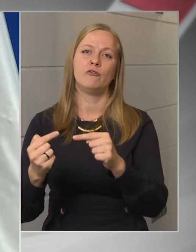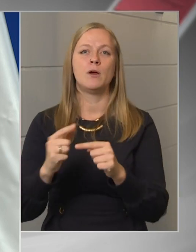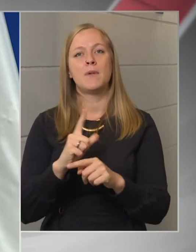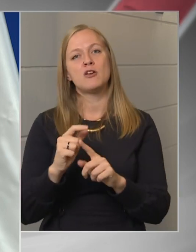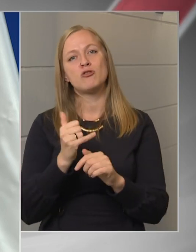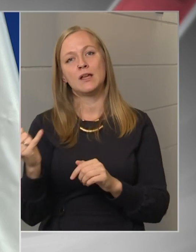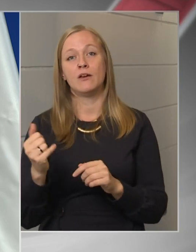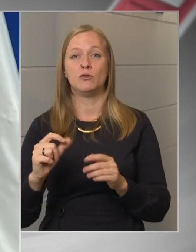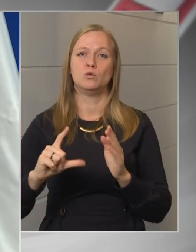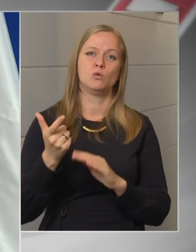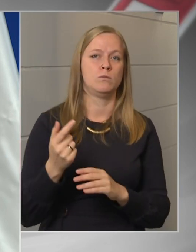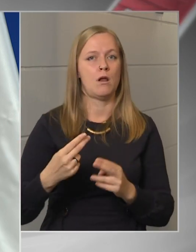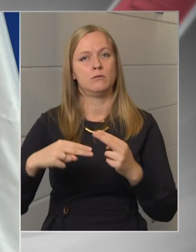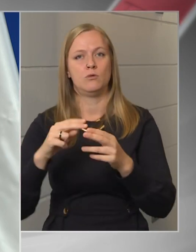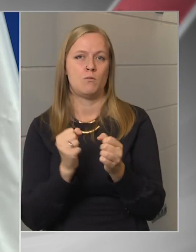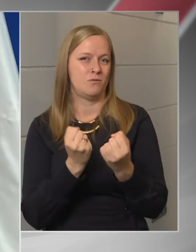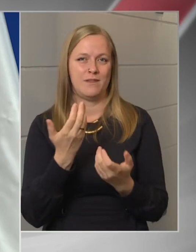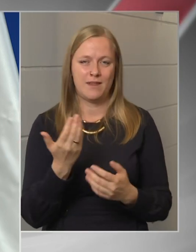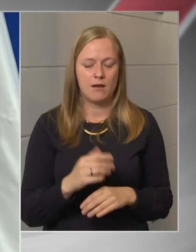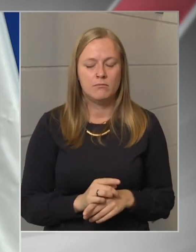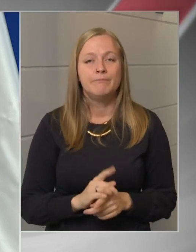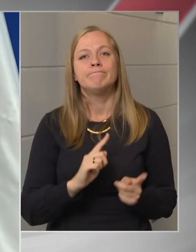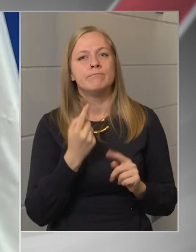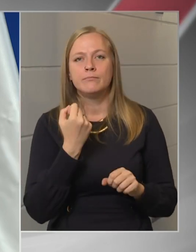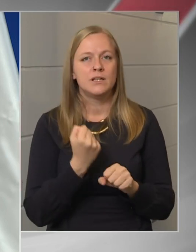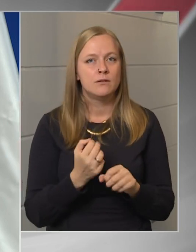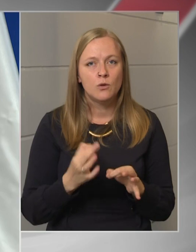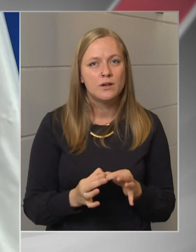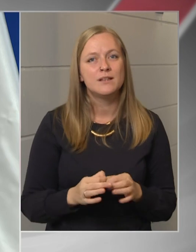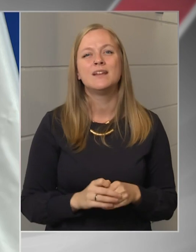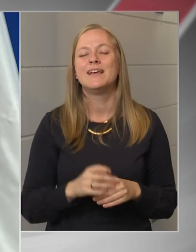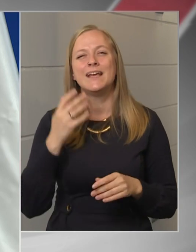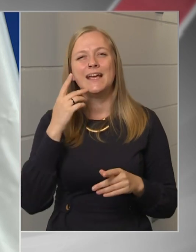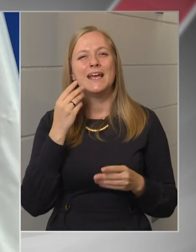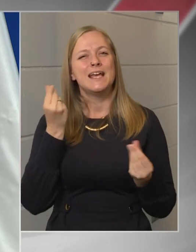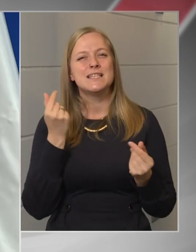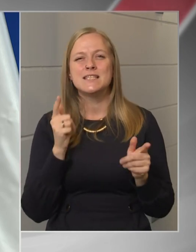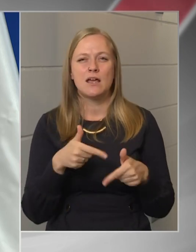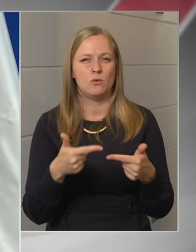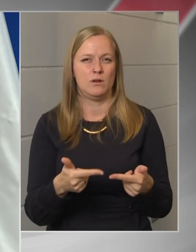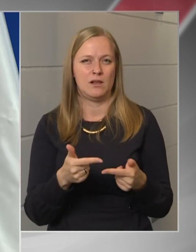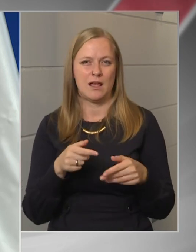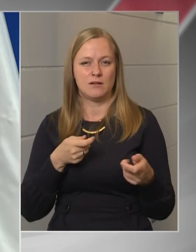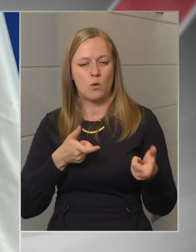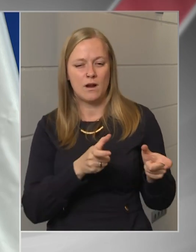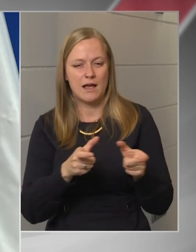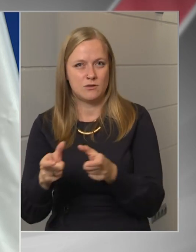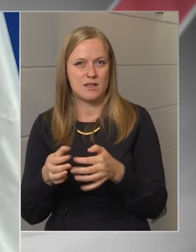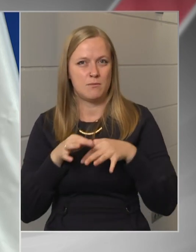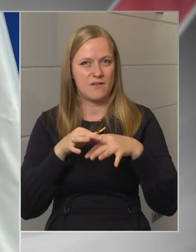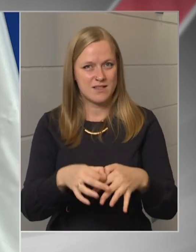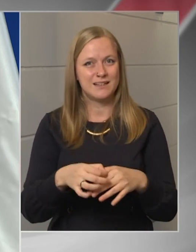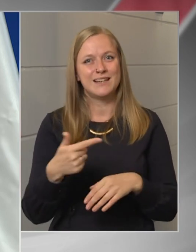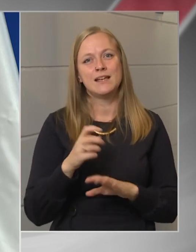száma, hanem az történt, hogy olyan észszerűtlen közlekedési korlátokat vezetett, bekorlátszásokat vezetett be a 2019-ben